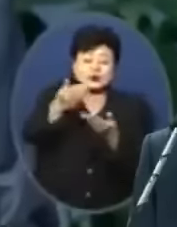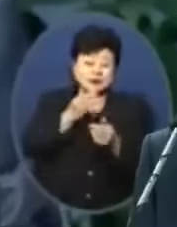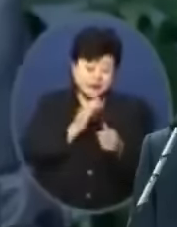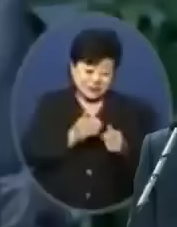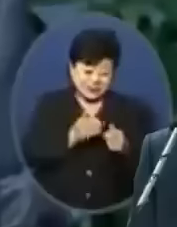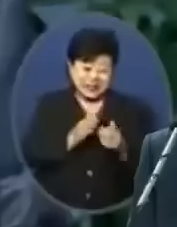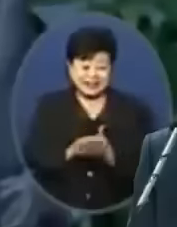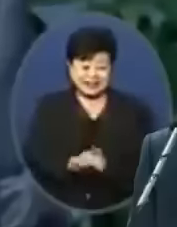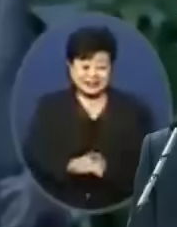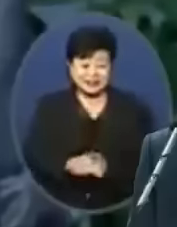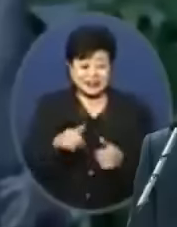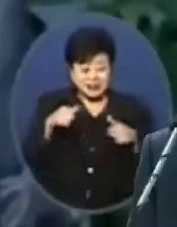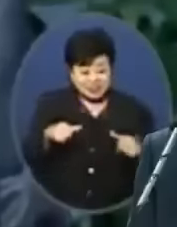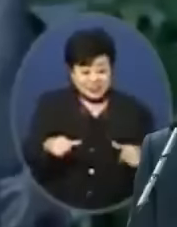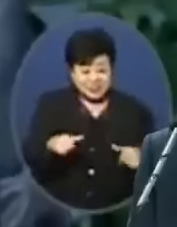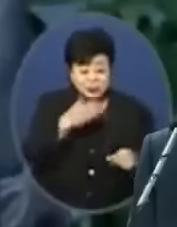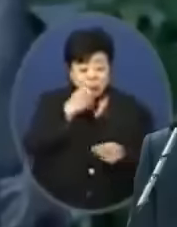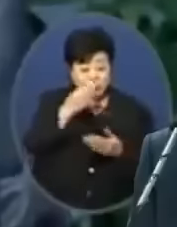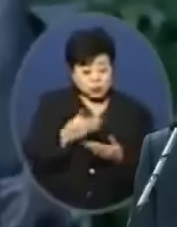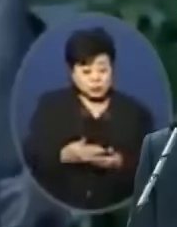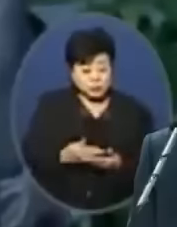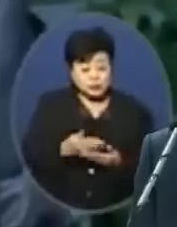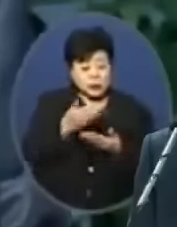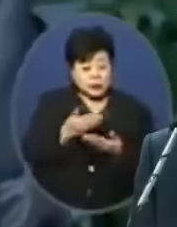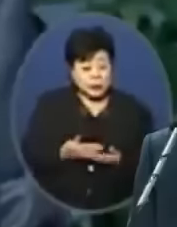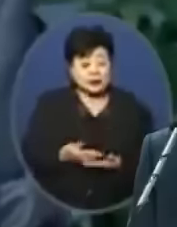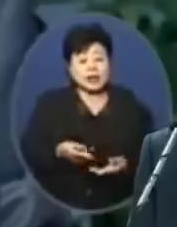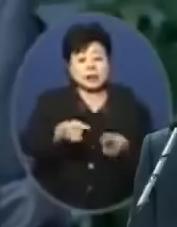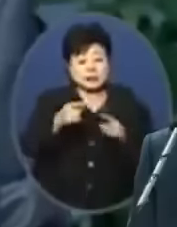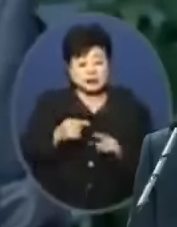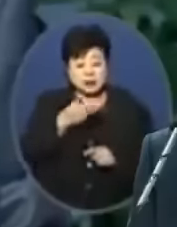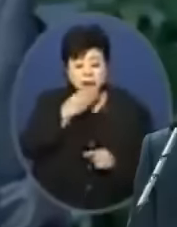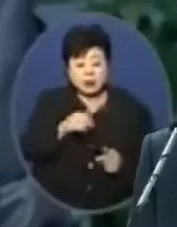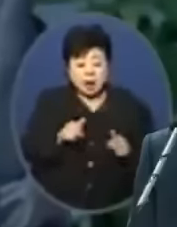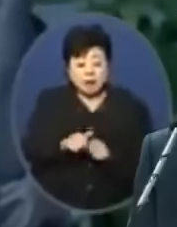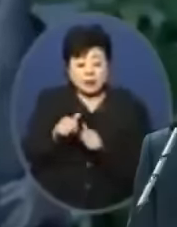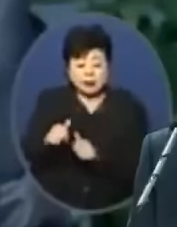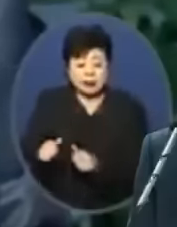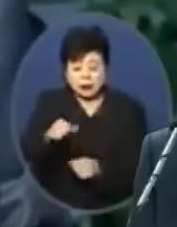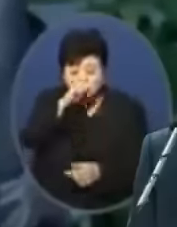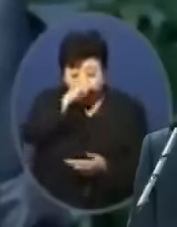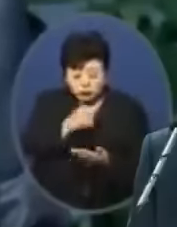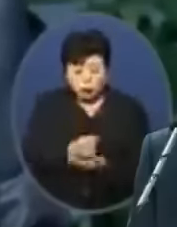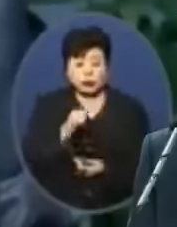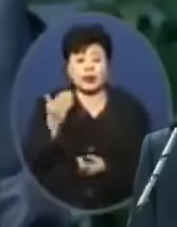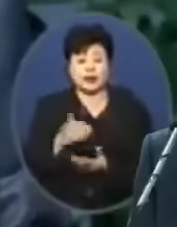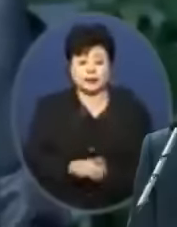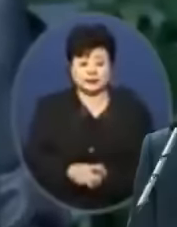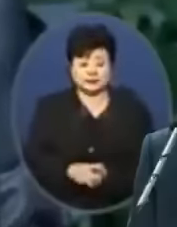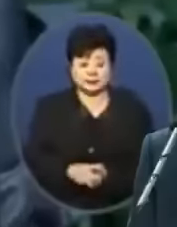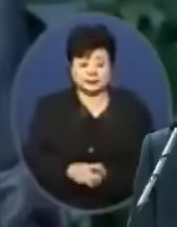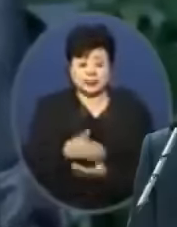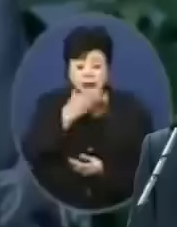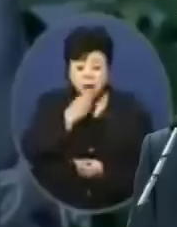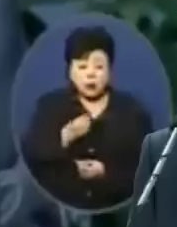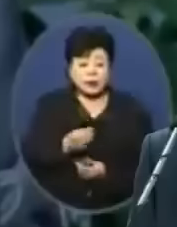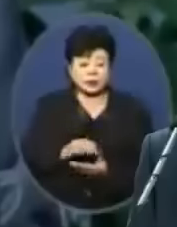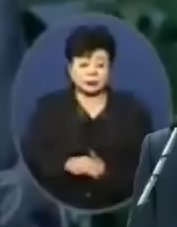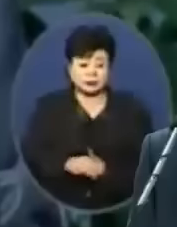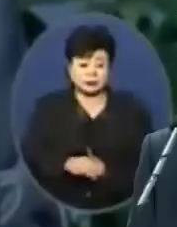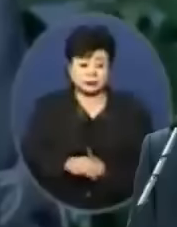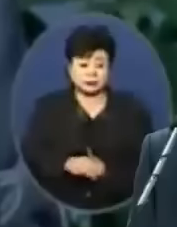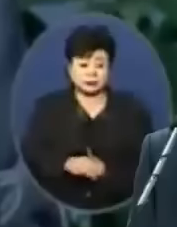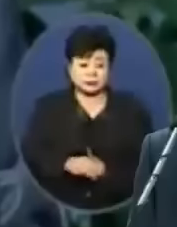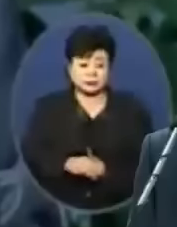바랍니다. 그 복을 주면, 그 복을 받아들이면 복이 같이 따라가면 형통하게 되는 것입니다. 복이란